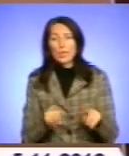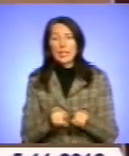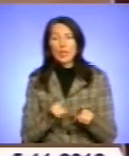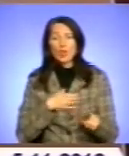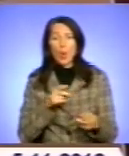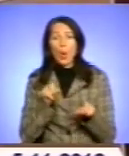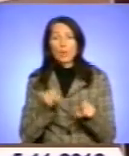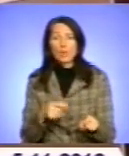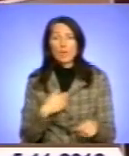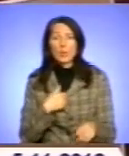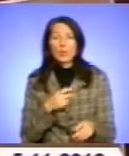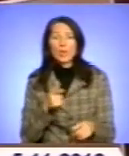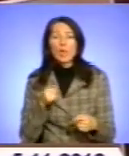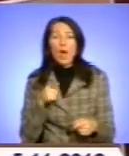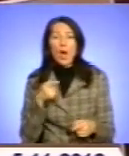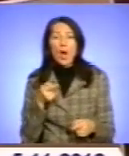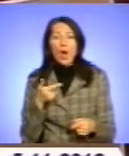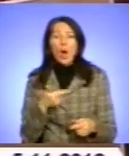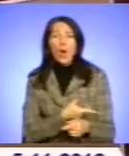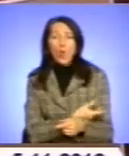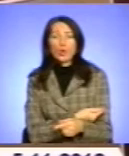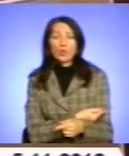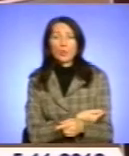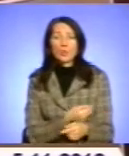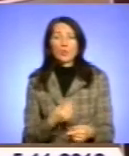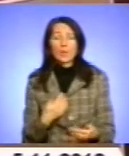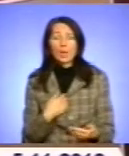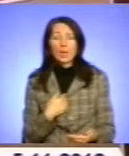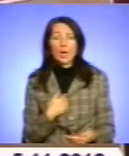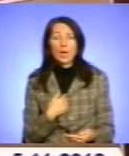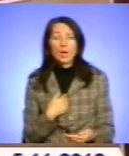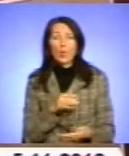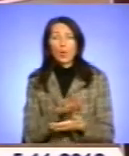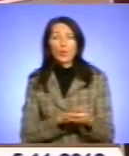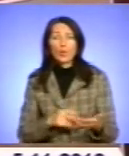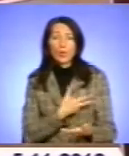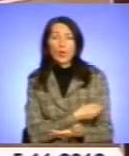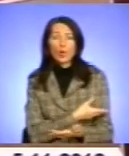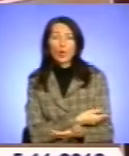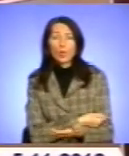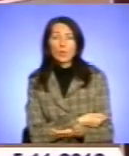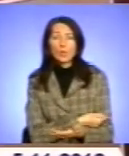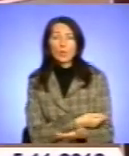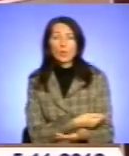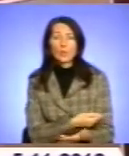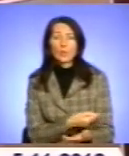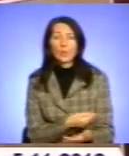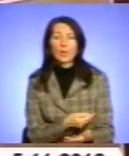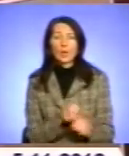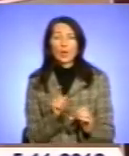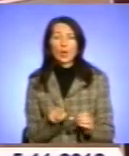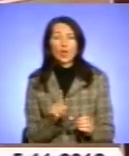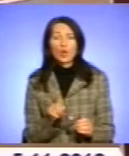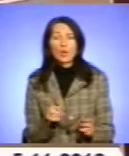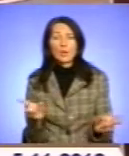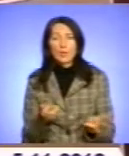на голку. От. Я продовжував колотися, оскільки